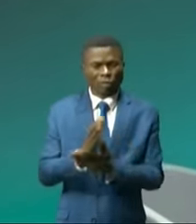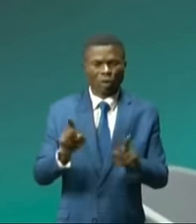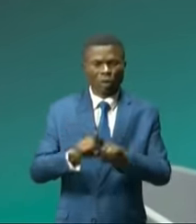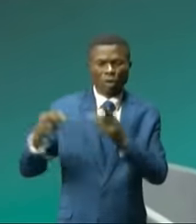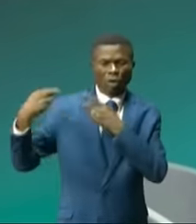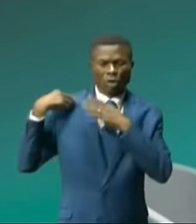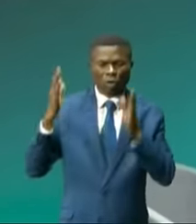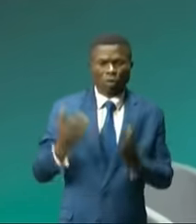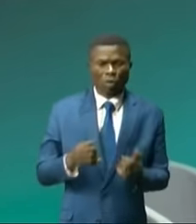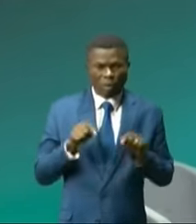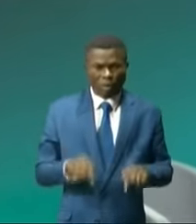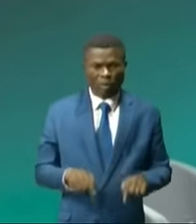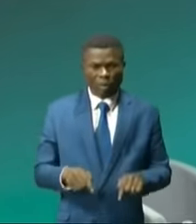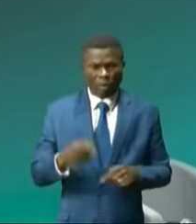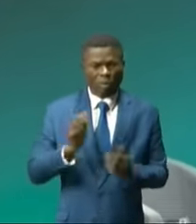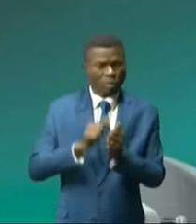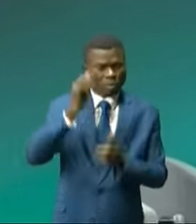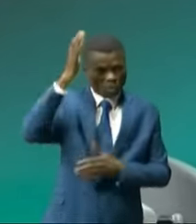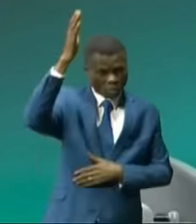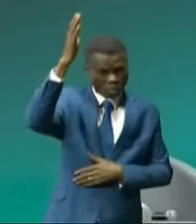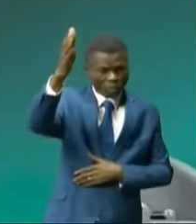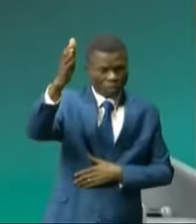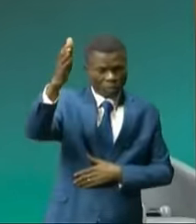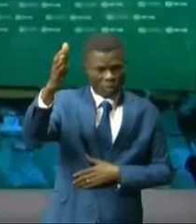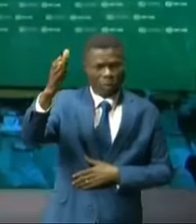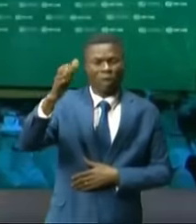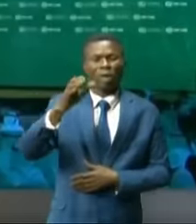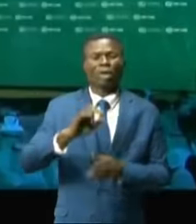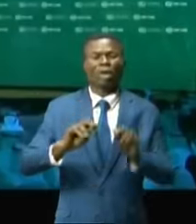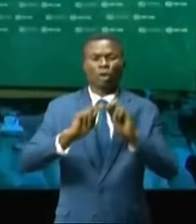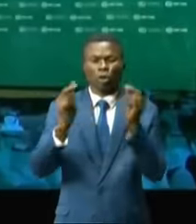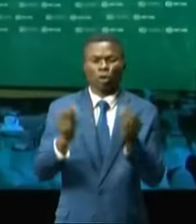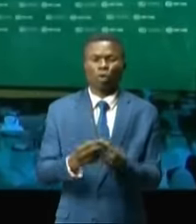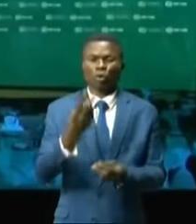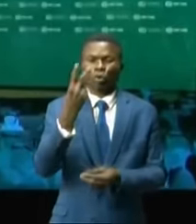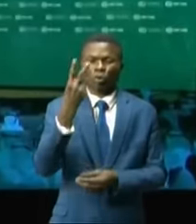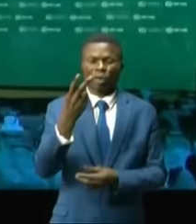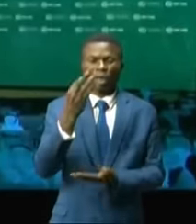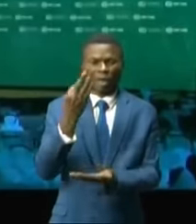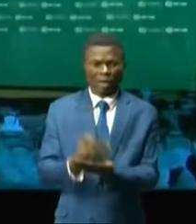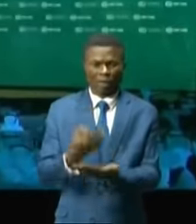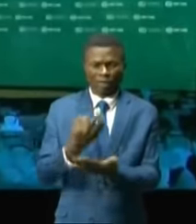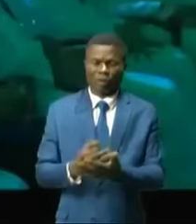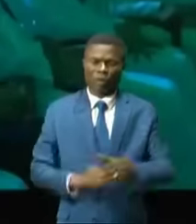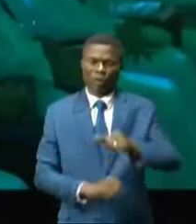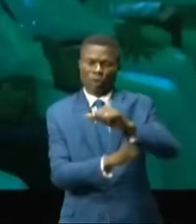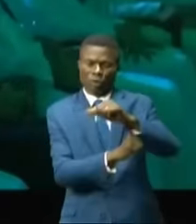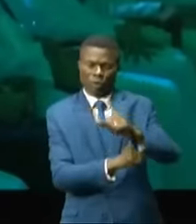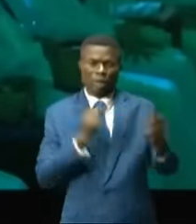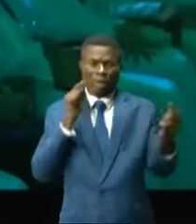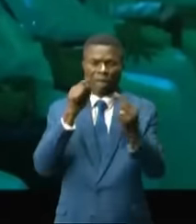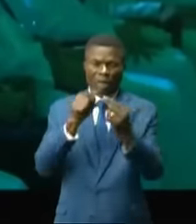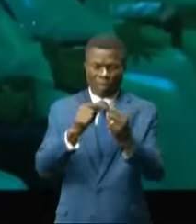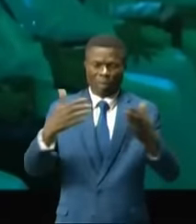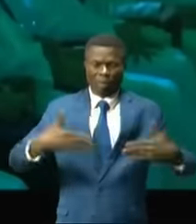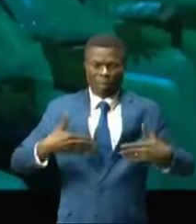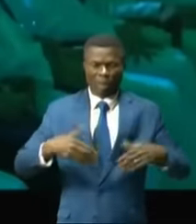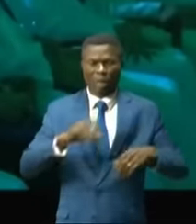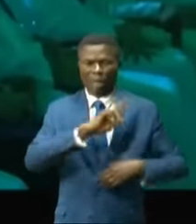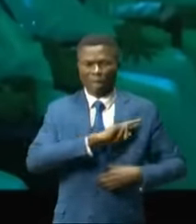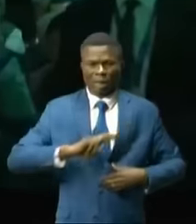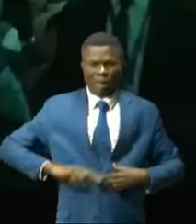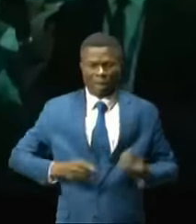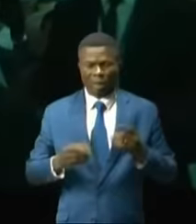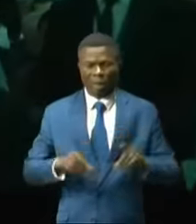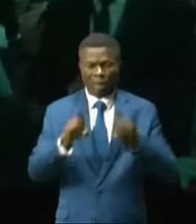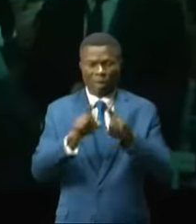responsable maintenant. Et pour l'avenir, de structures financières appropriées soutiendraient les objectifs climatiques de la RDC et la